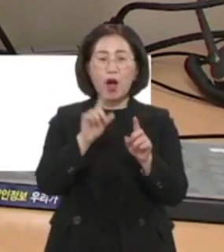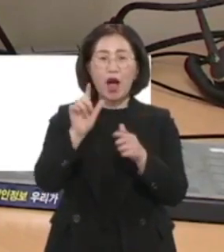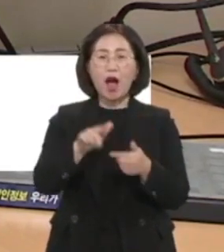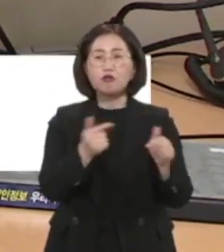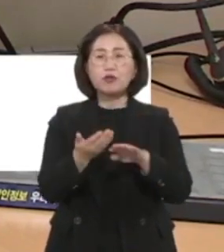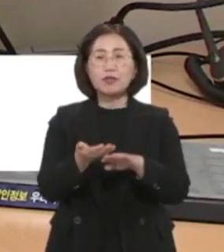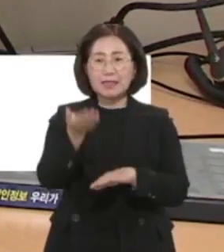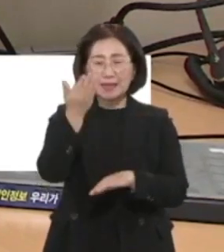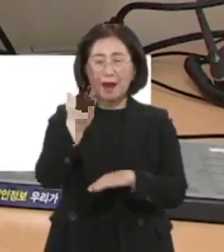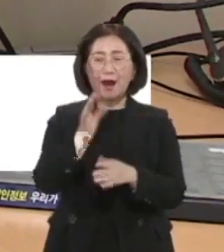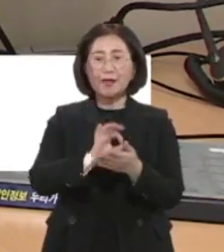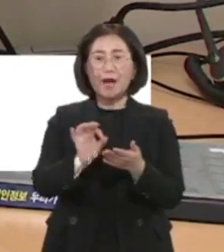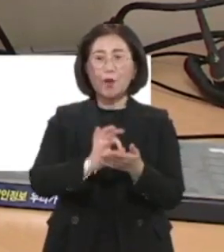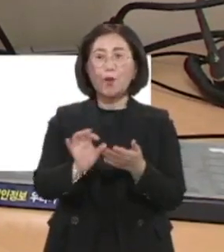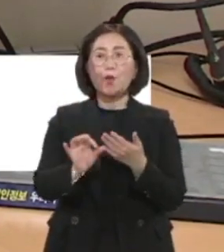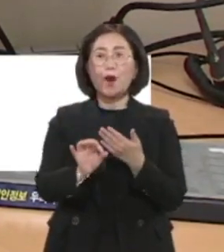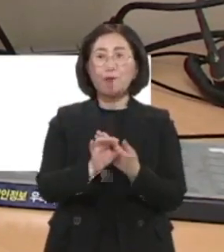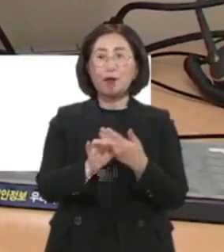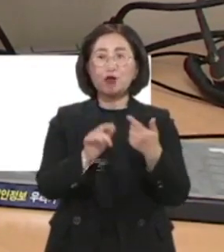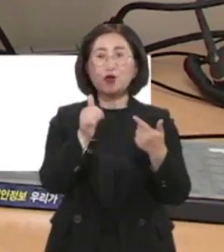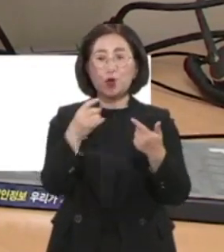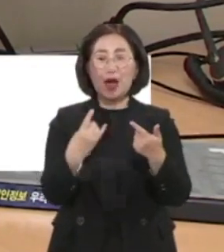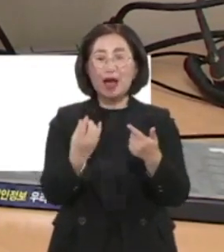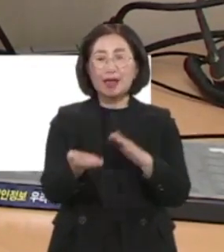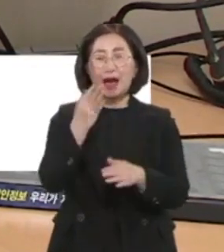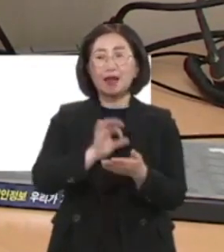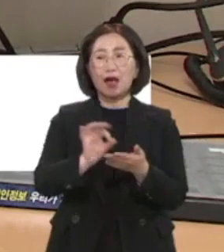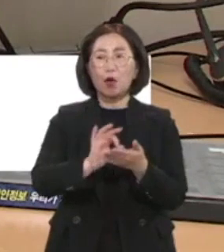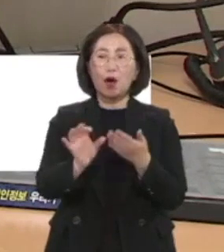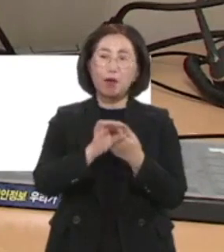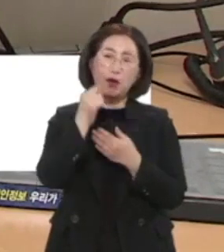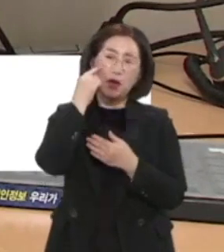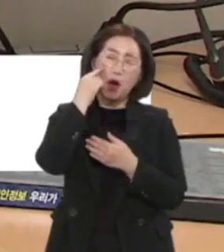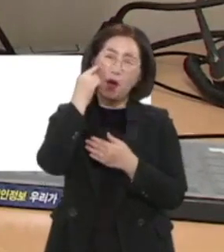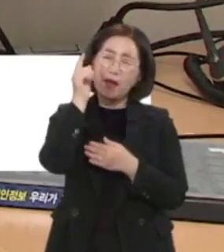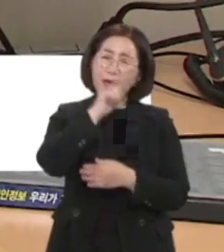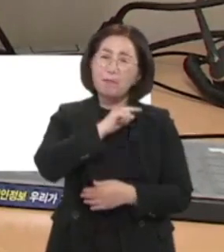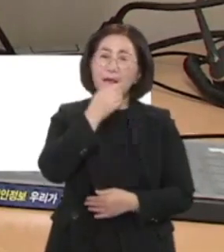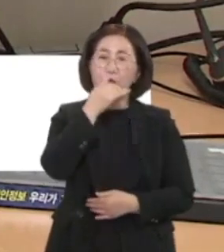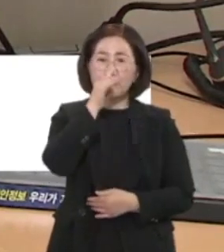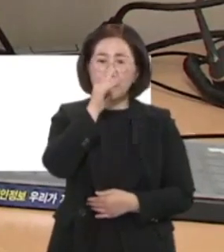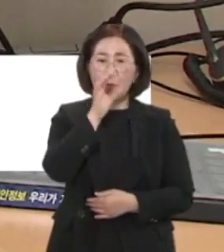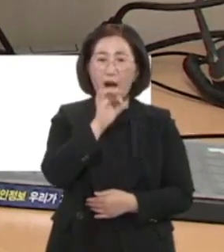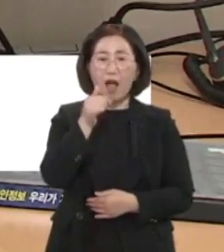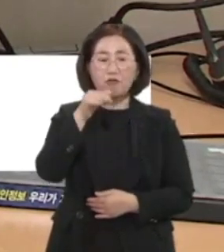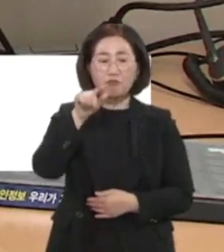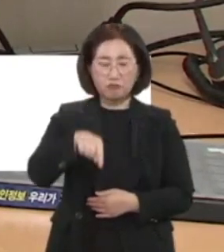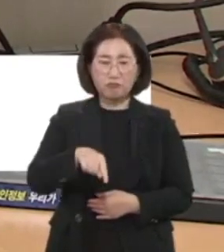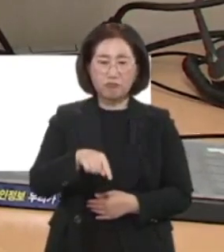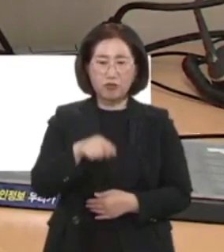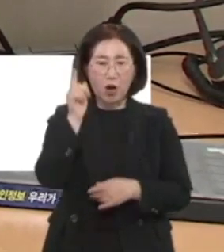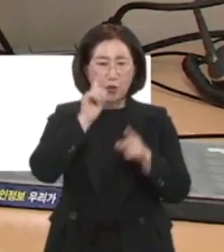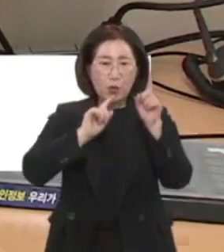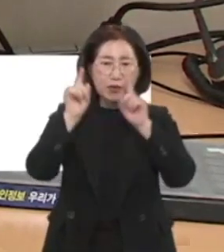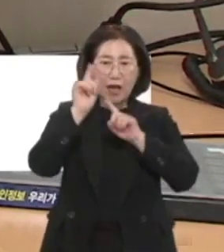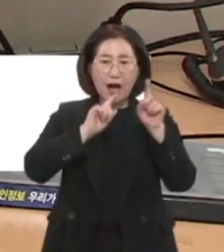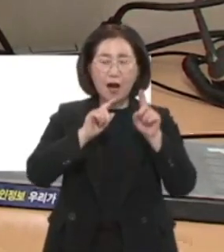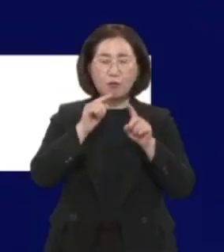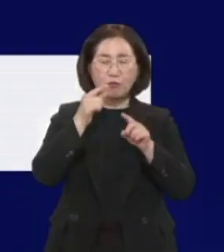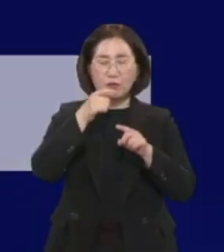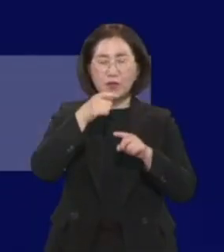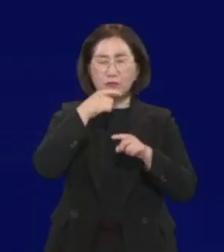속에 존재하는 유익한 효소나 성분의 해석을 처리할 수 있고 이는 안구 표면을 손상시키고 건조증을 악화시킬 수